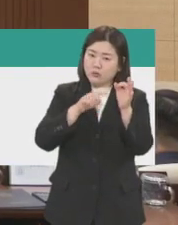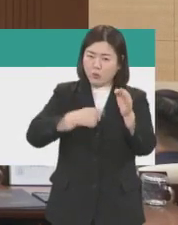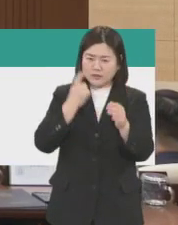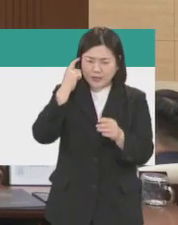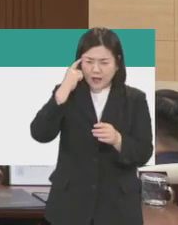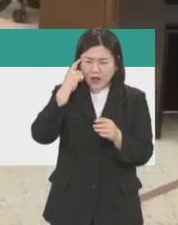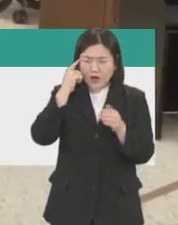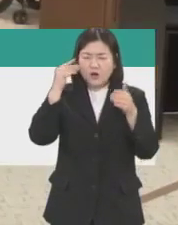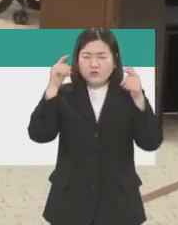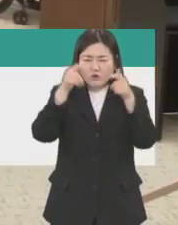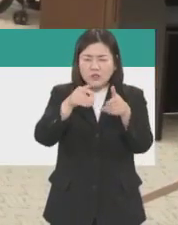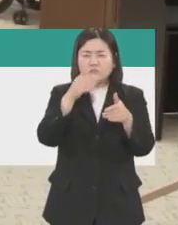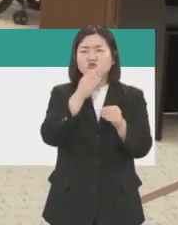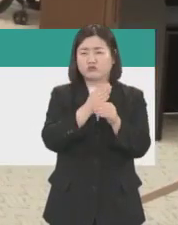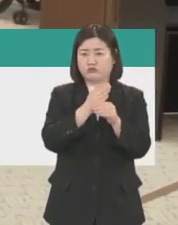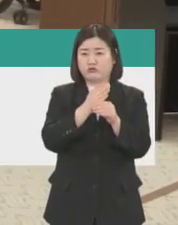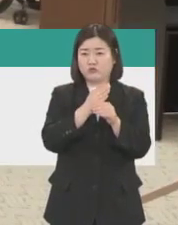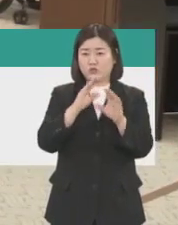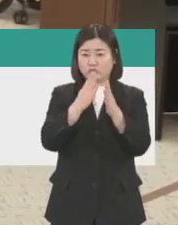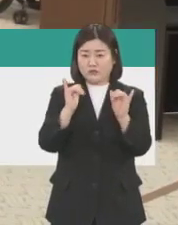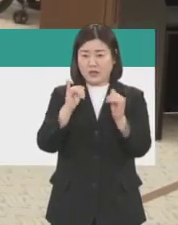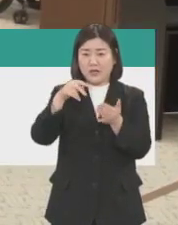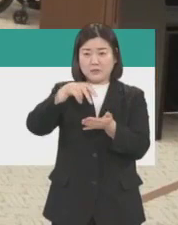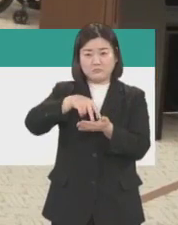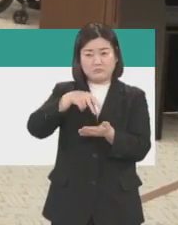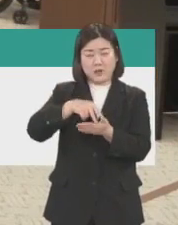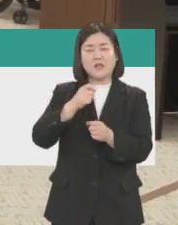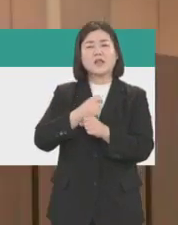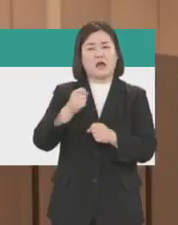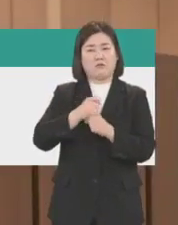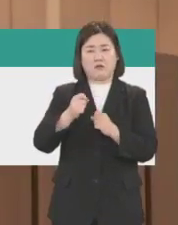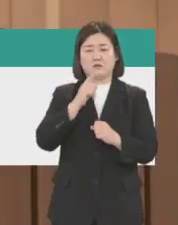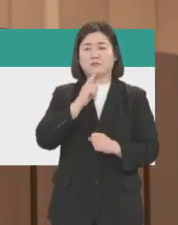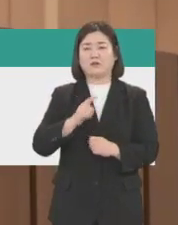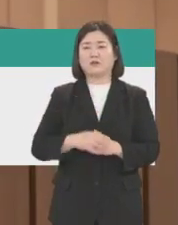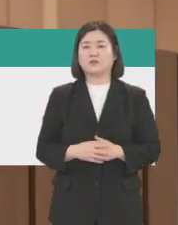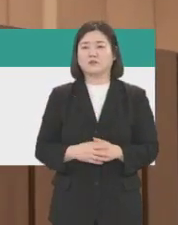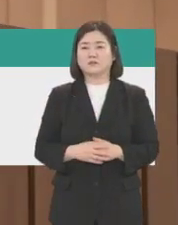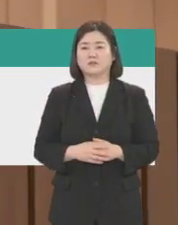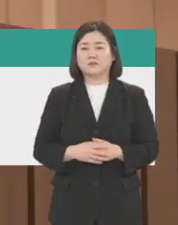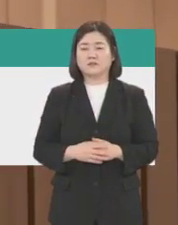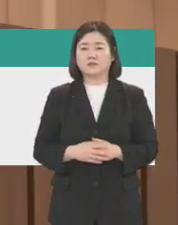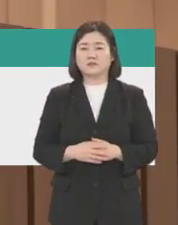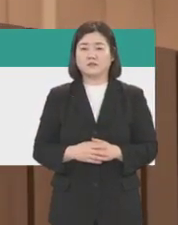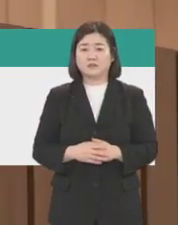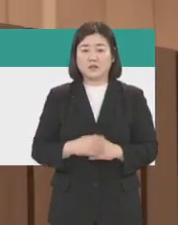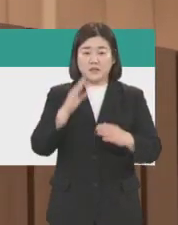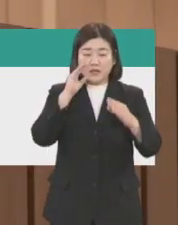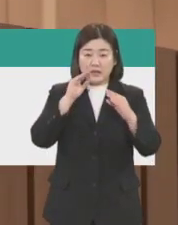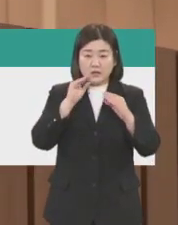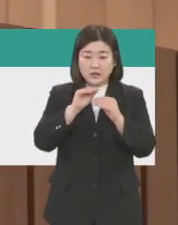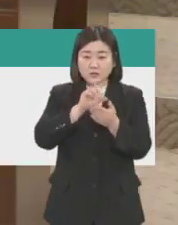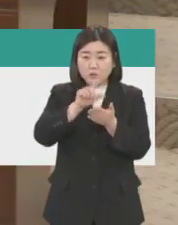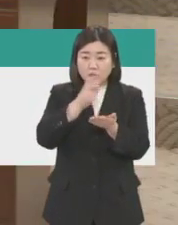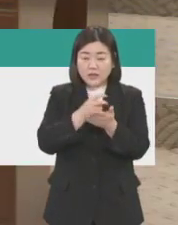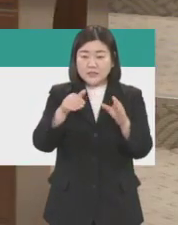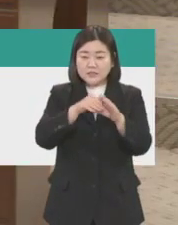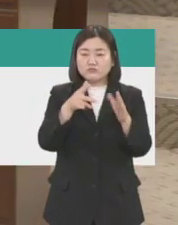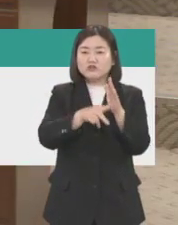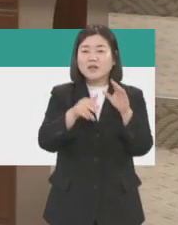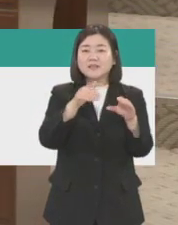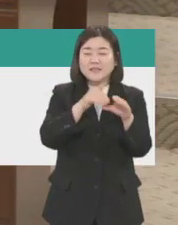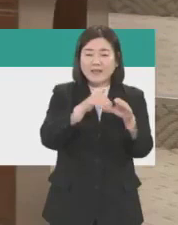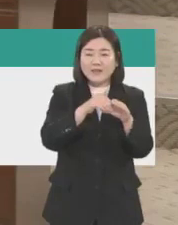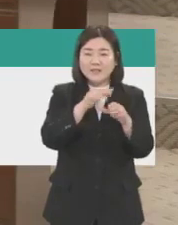소신인지 관심이 모아진 가운데 국민의 힘 측에선 당혹스러워 하고 있습니다 가결된 조례는 시